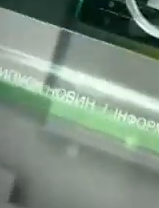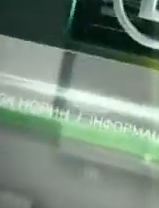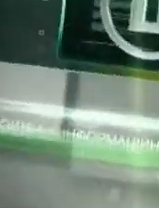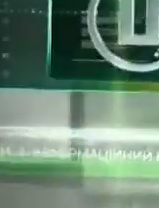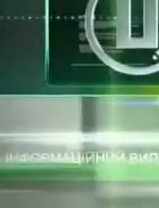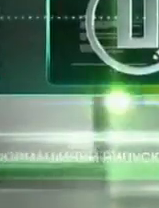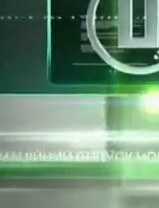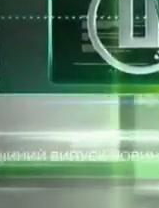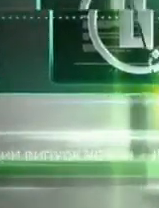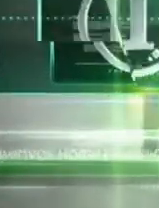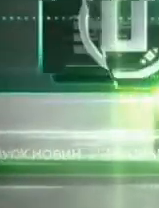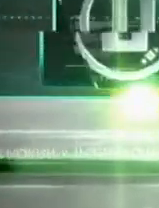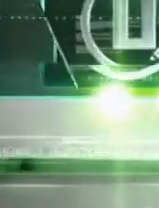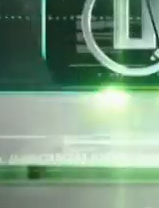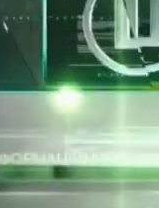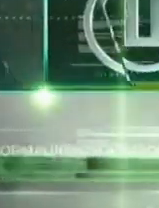Музика